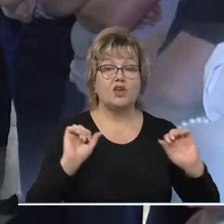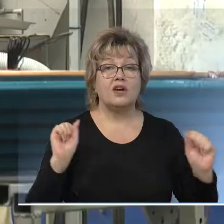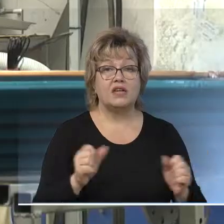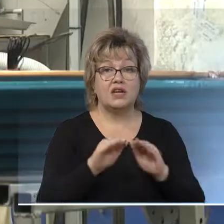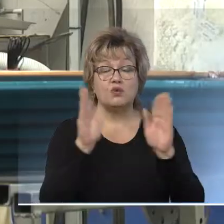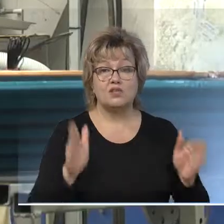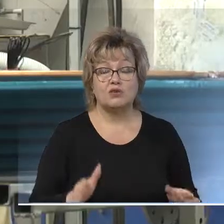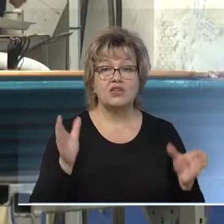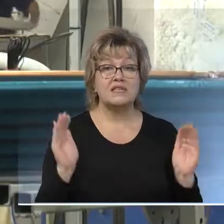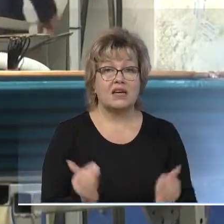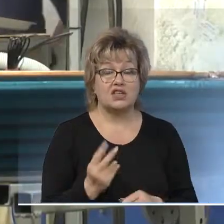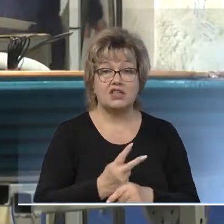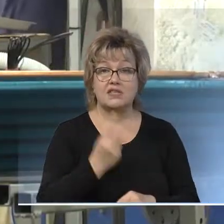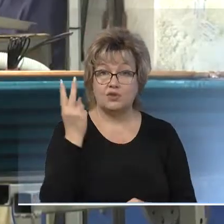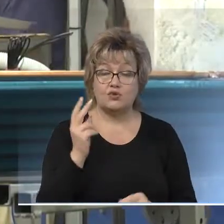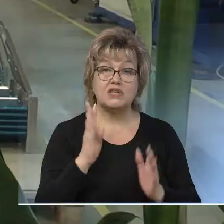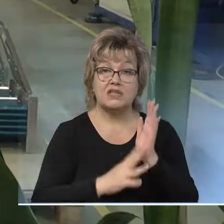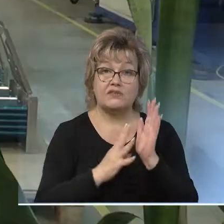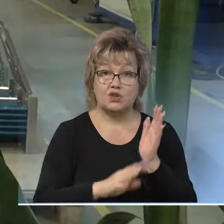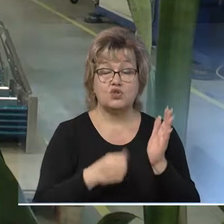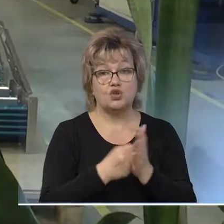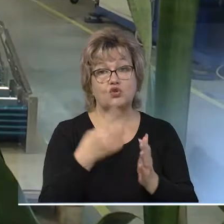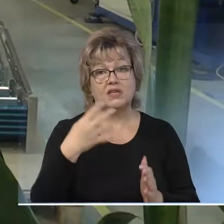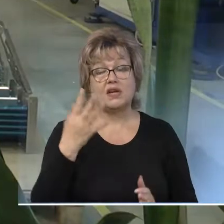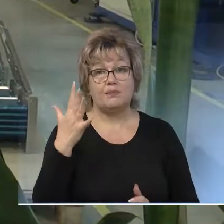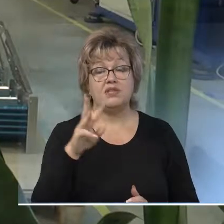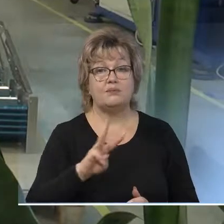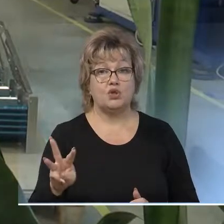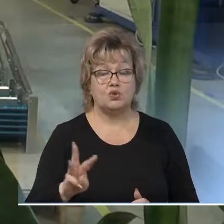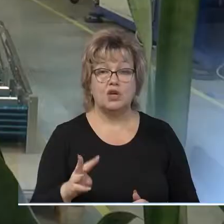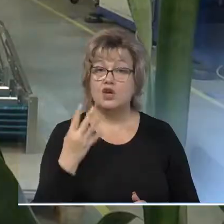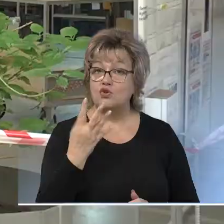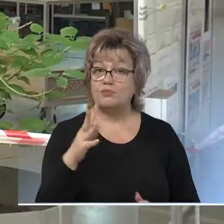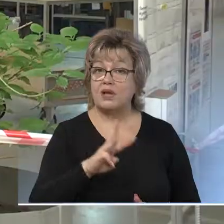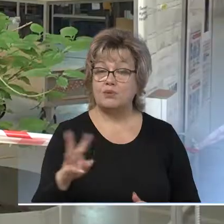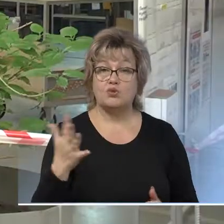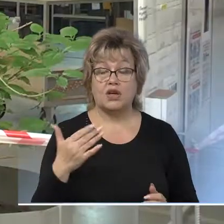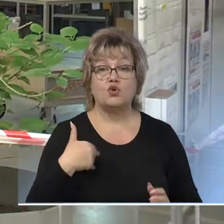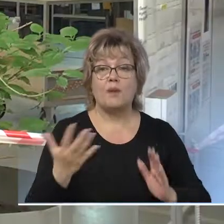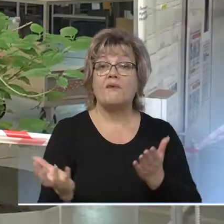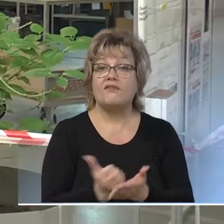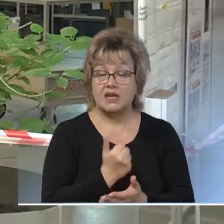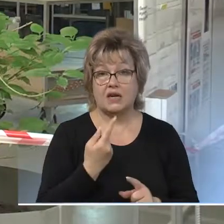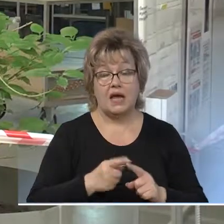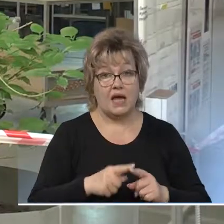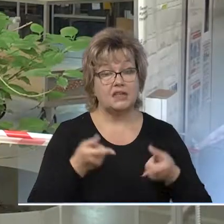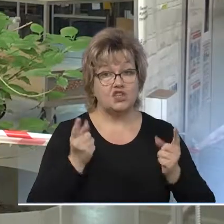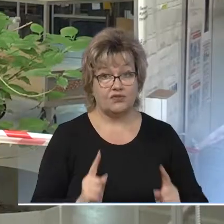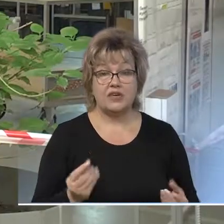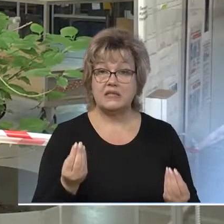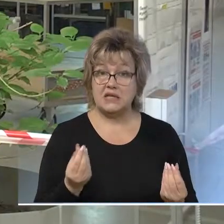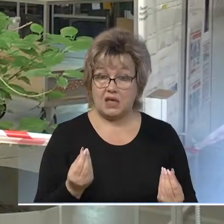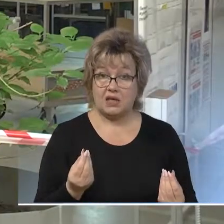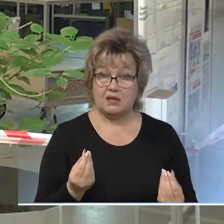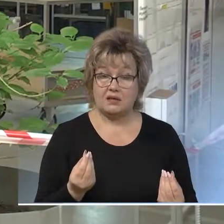сборки холодильной установки сократилось вдвое, с 90 до 45 минут. 45 минут, которые мы выиграли, это живые